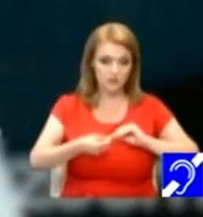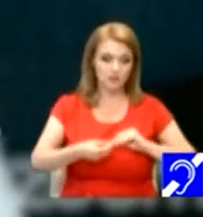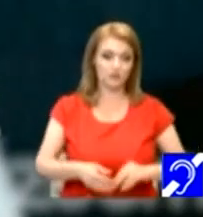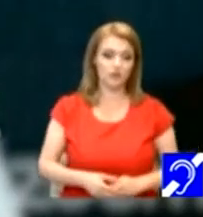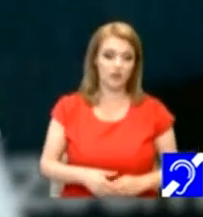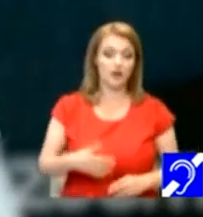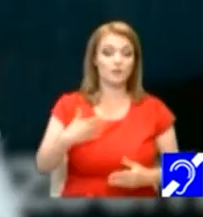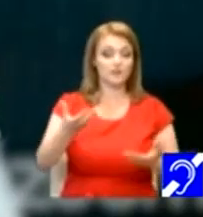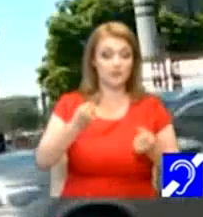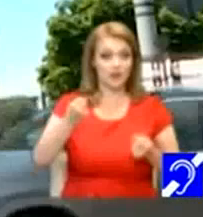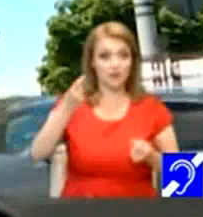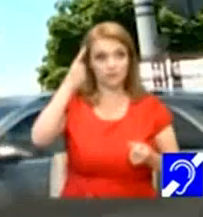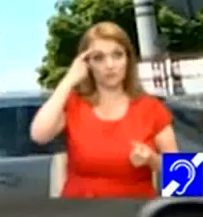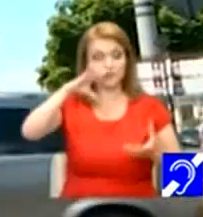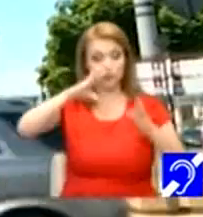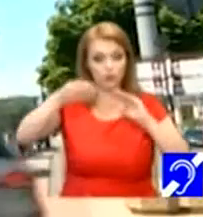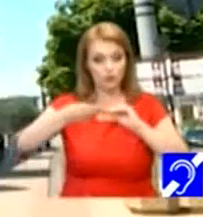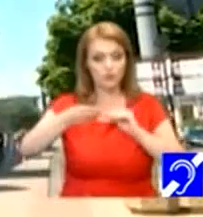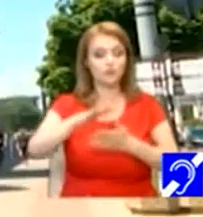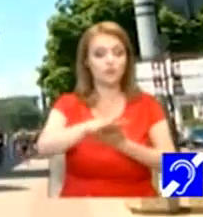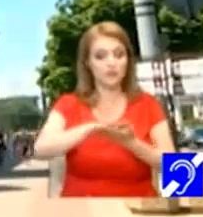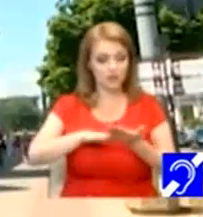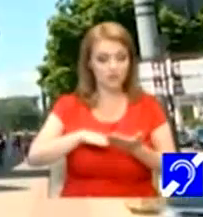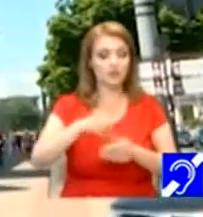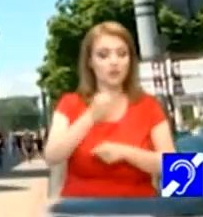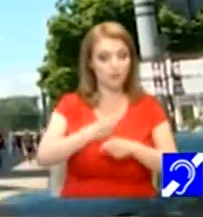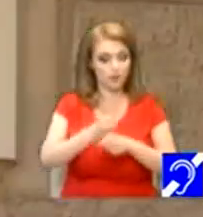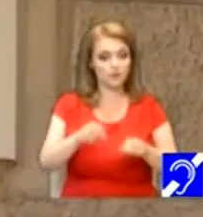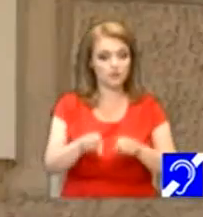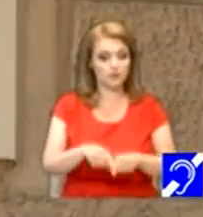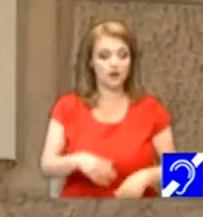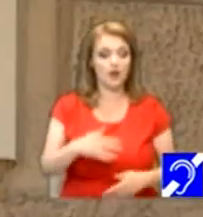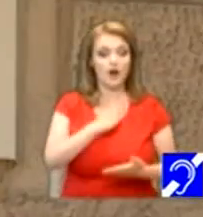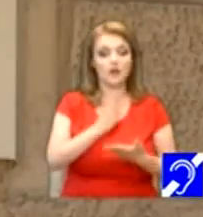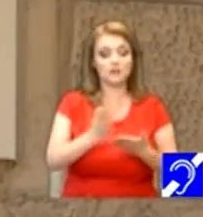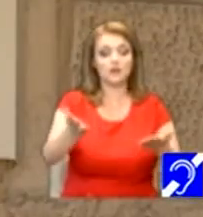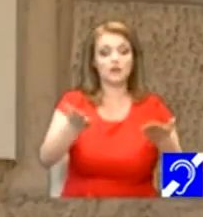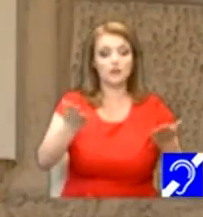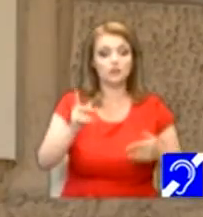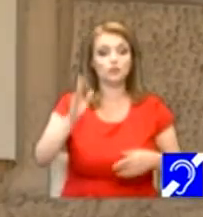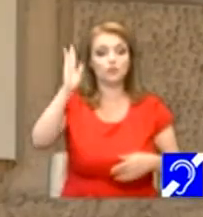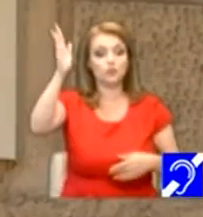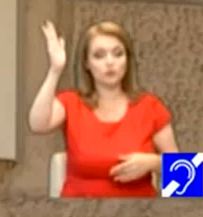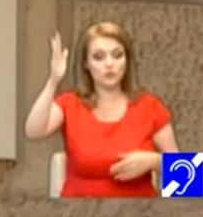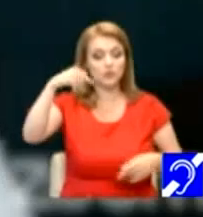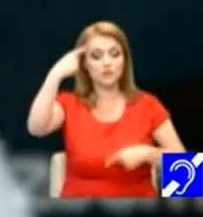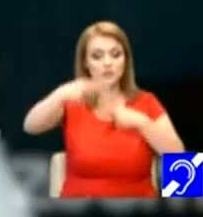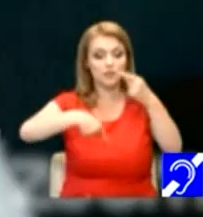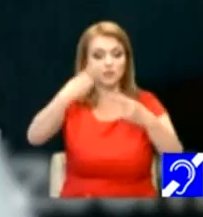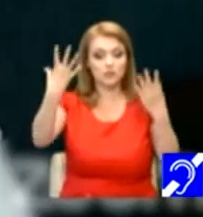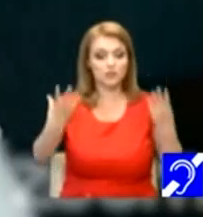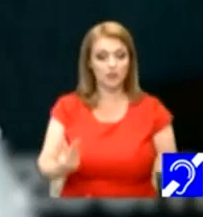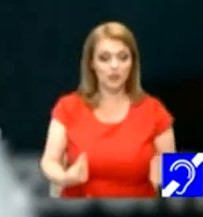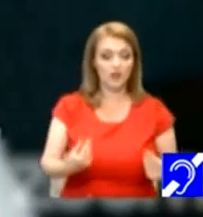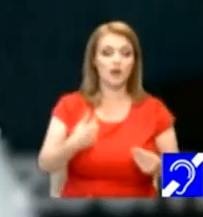făcut concluzii și noi cu dumneavoastră continuăm să muncim. Deoarece a devenit mai clar ce se va întâmpla în perioada imediat următoare,